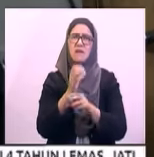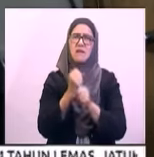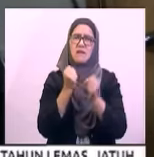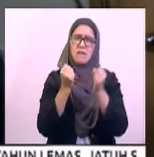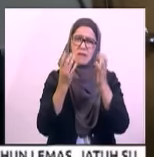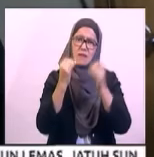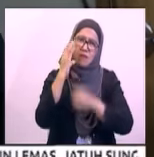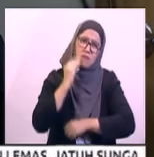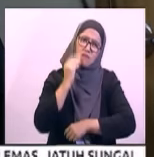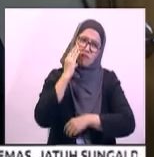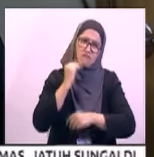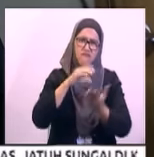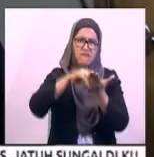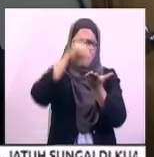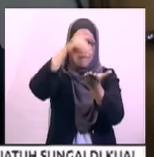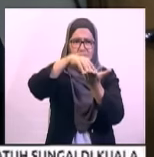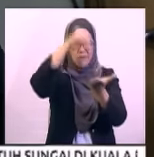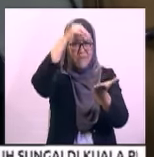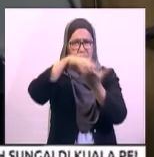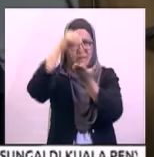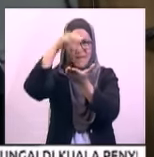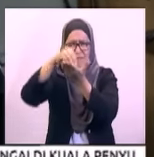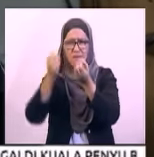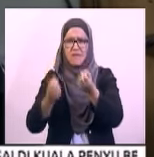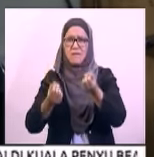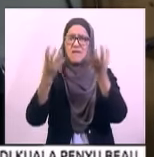pengalaman, belajar macam-macam di atas kapal kan.